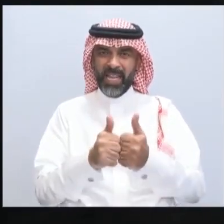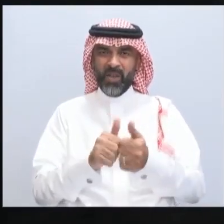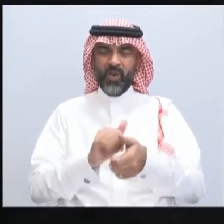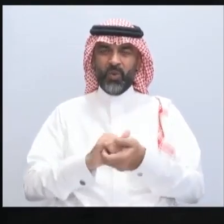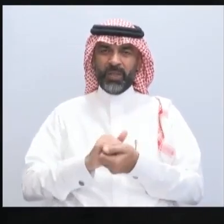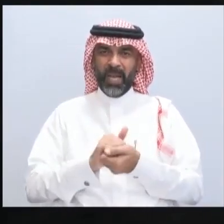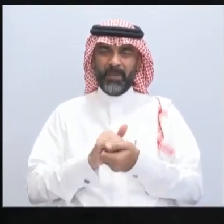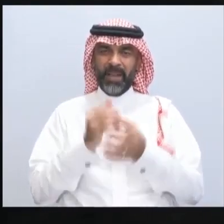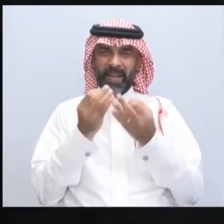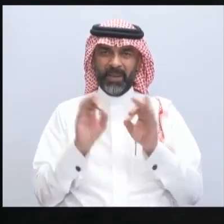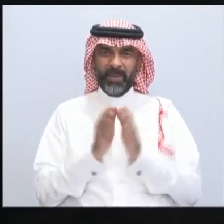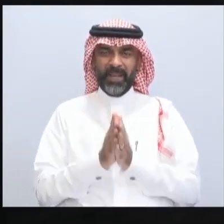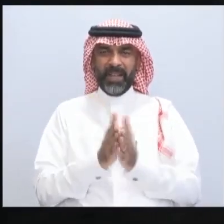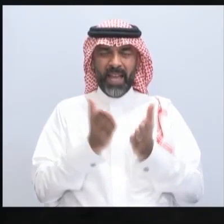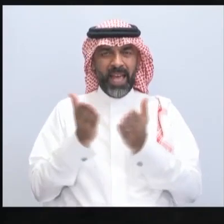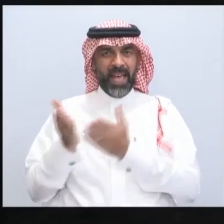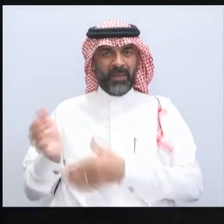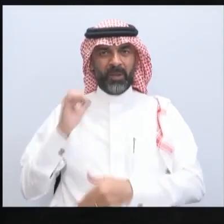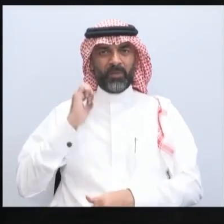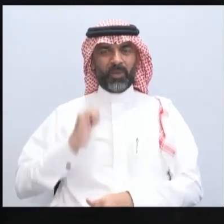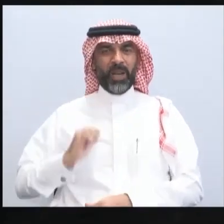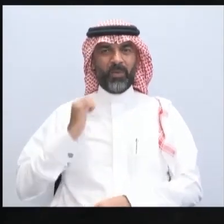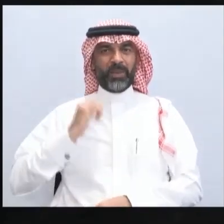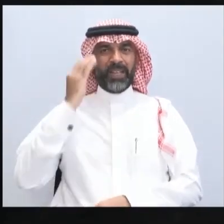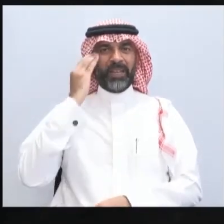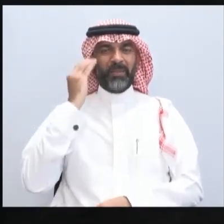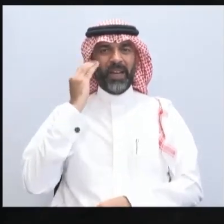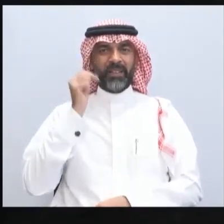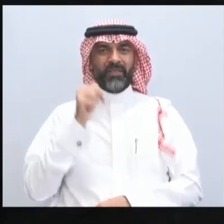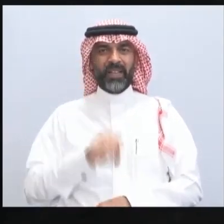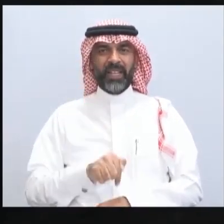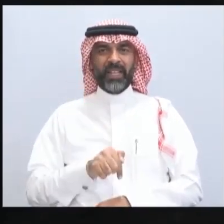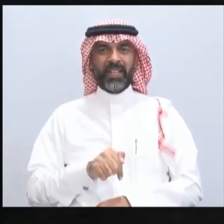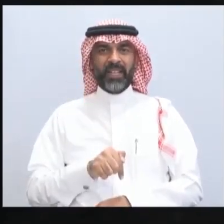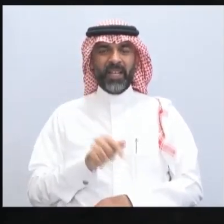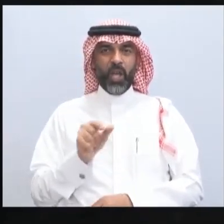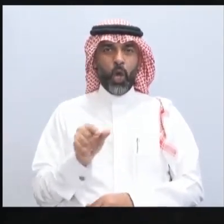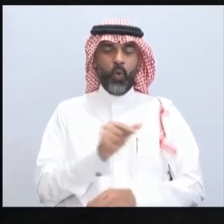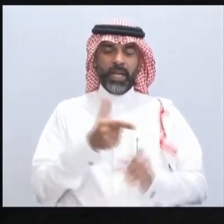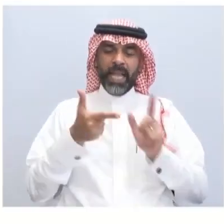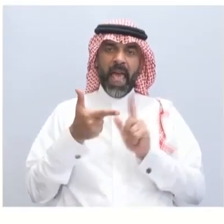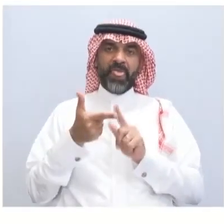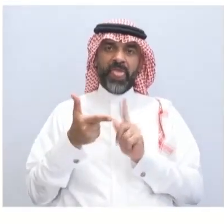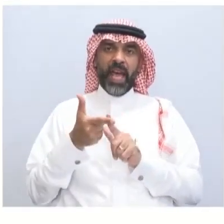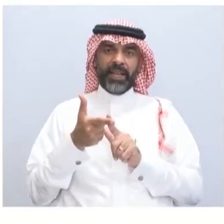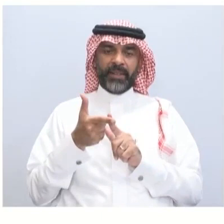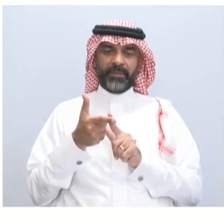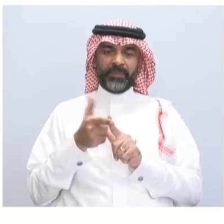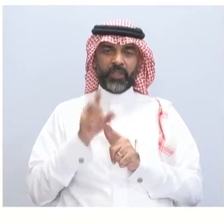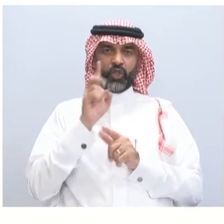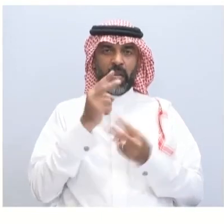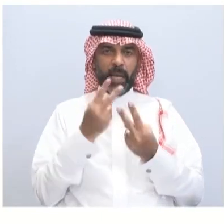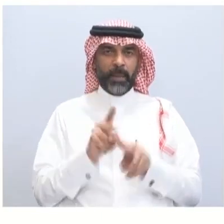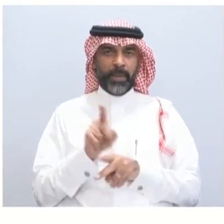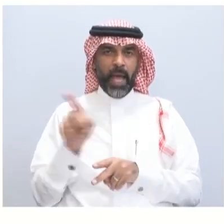وصحبه اجمعين اهلا بكم ابنائي وبناتي الطلاب في الوحده الثانيه انا وانتم نبتدئ هذه